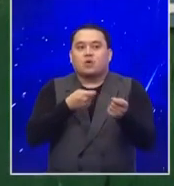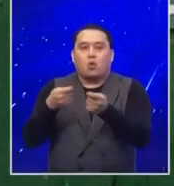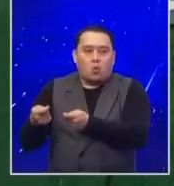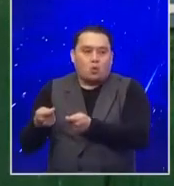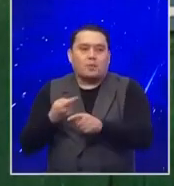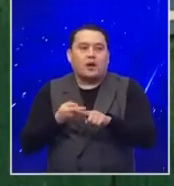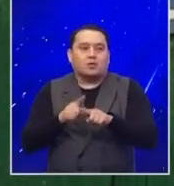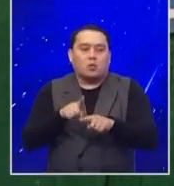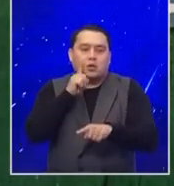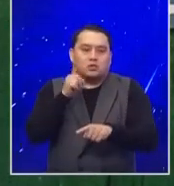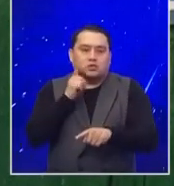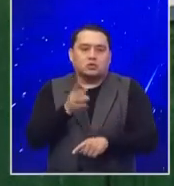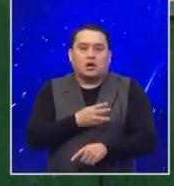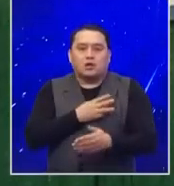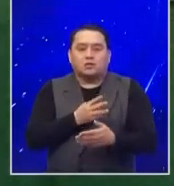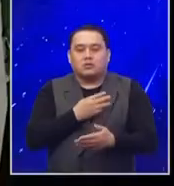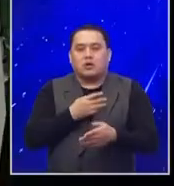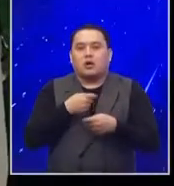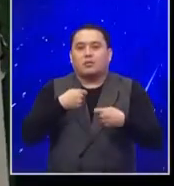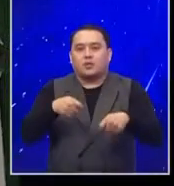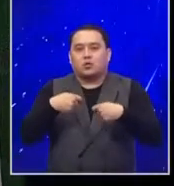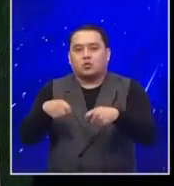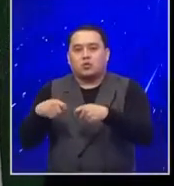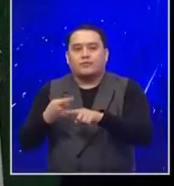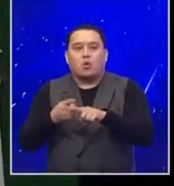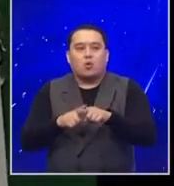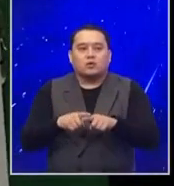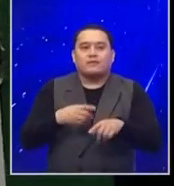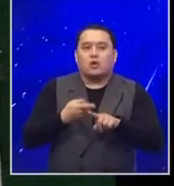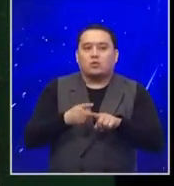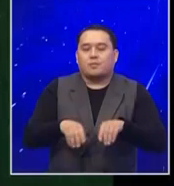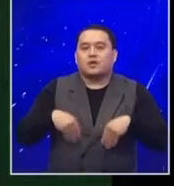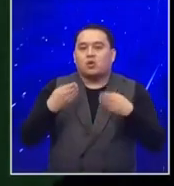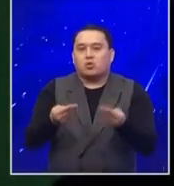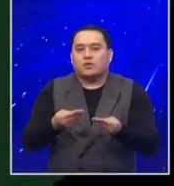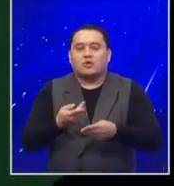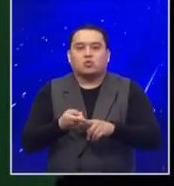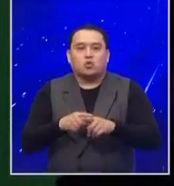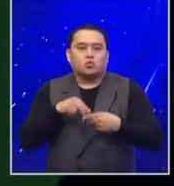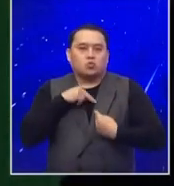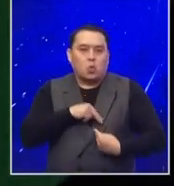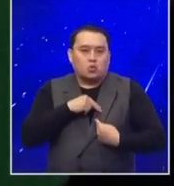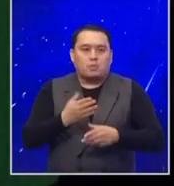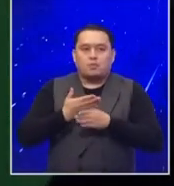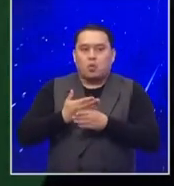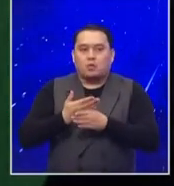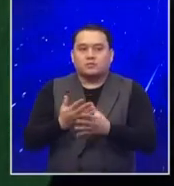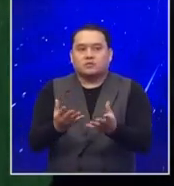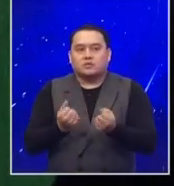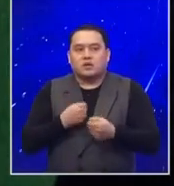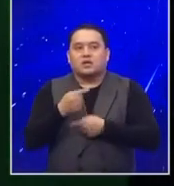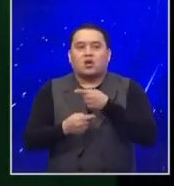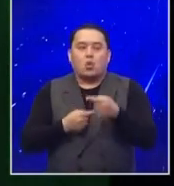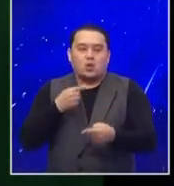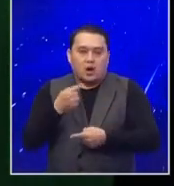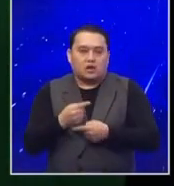адресатам, поэтому молодые добровольцы едут дальше. 82-летняя Рая Мамбетова – ветеран труда. Помощь от волонтеров она получает